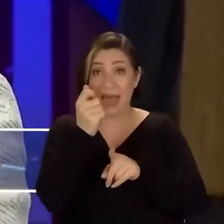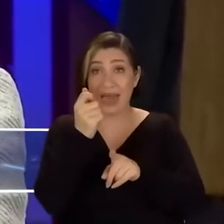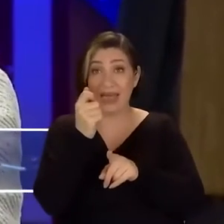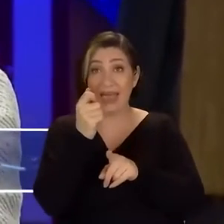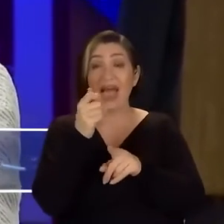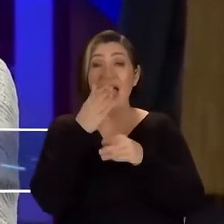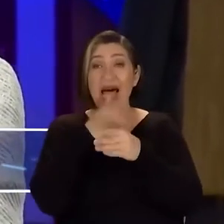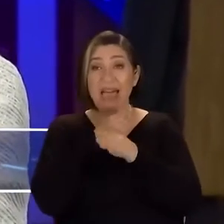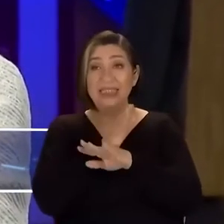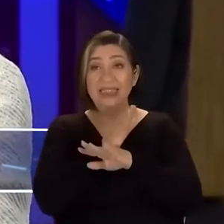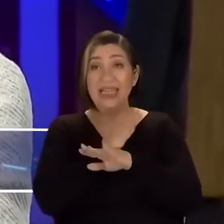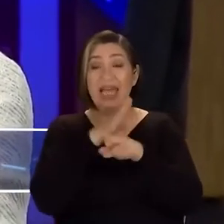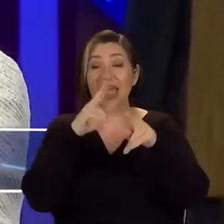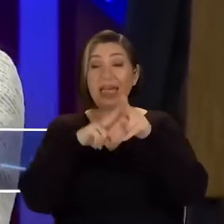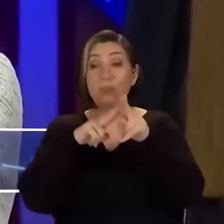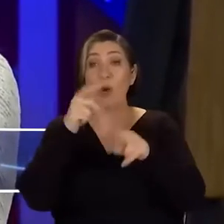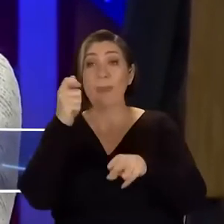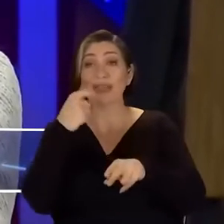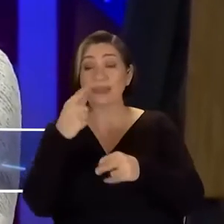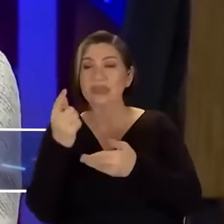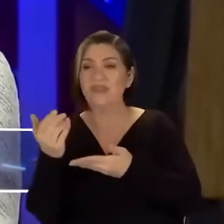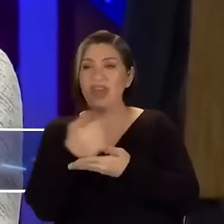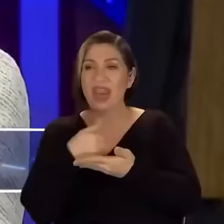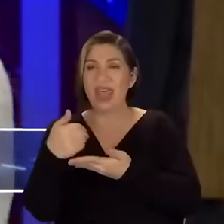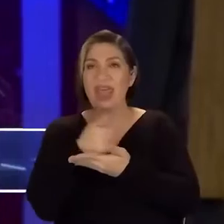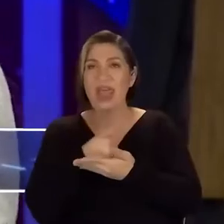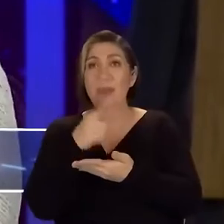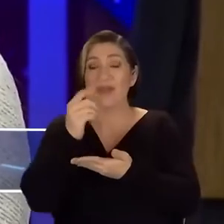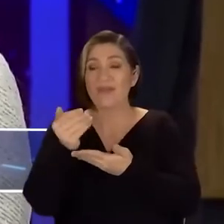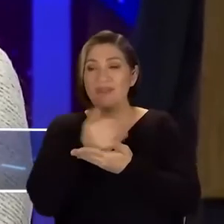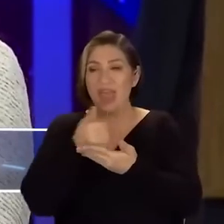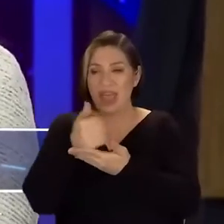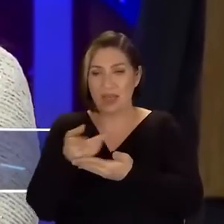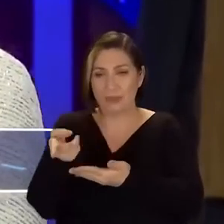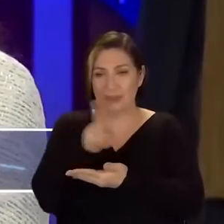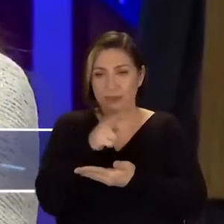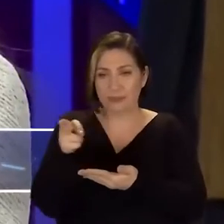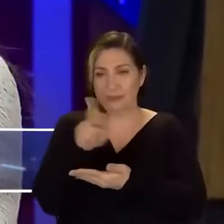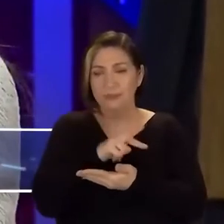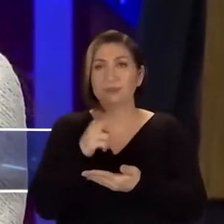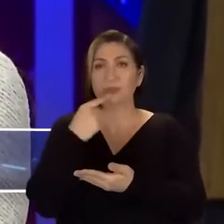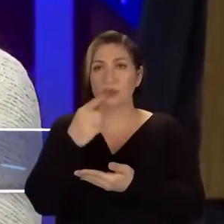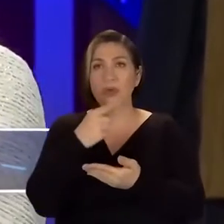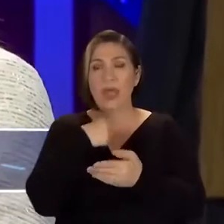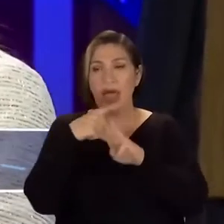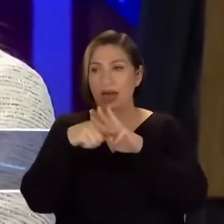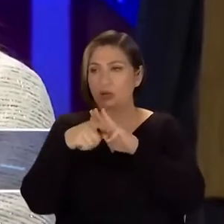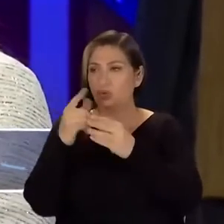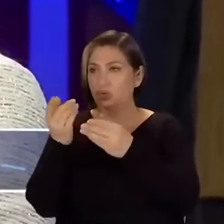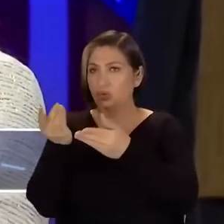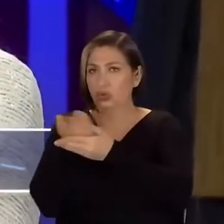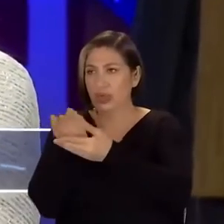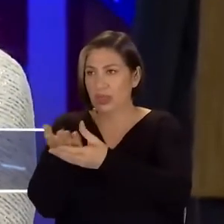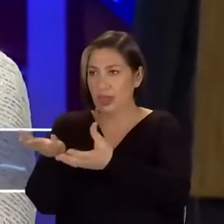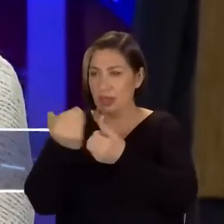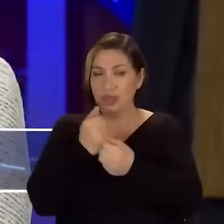paralar, aslında kripto para dediğimiz şey veri. Yani bir veri aktarımından bahsediyoruz, ortada olmayan. İşte Erkan'ın cüzdanından çıktı, Çağla'nın